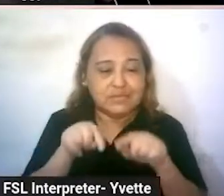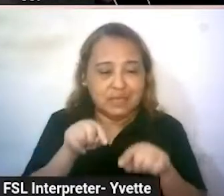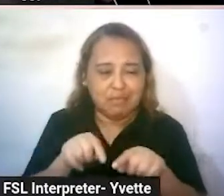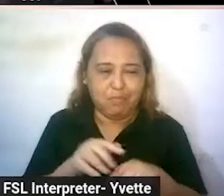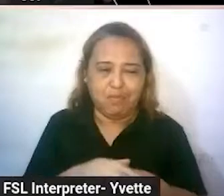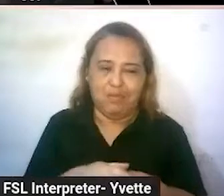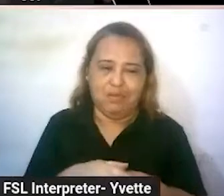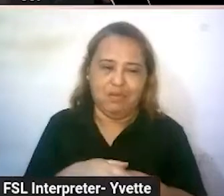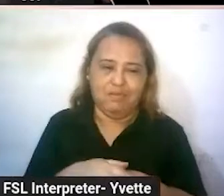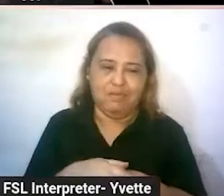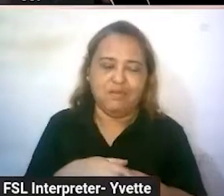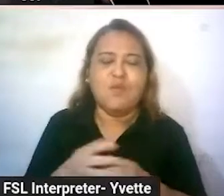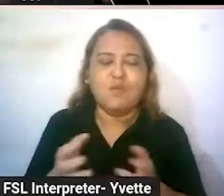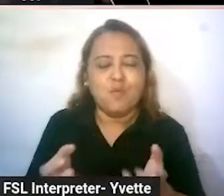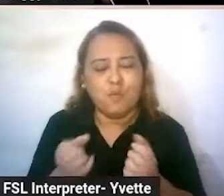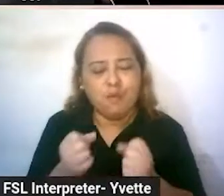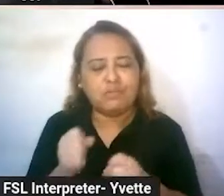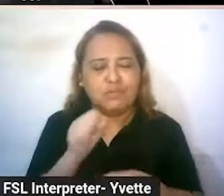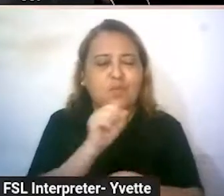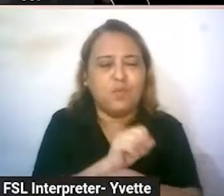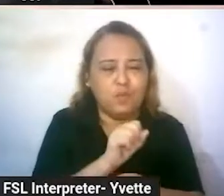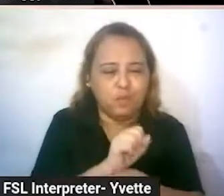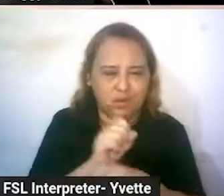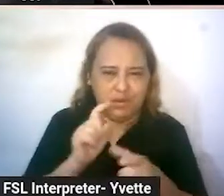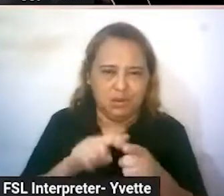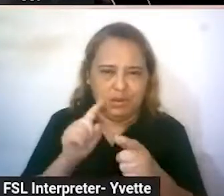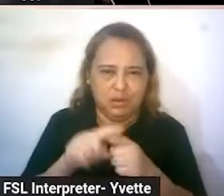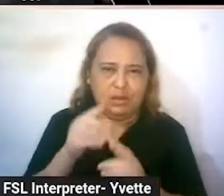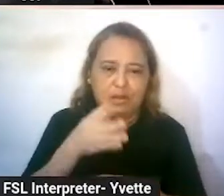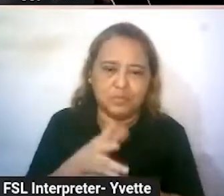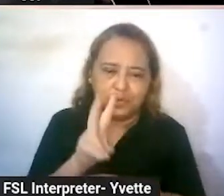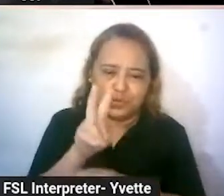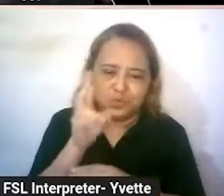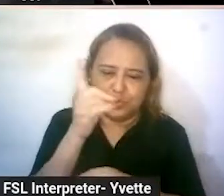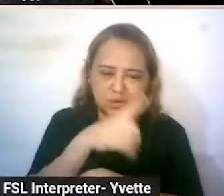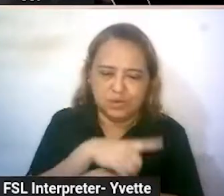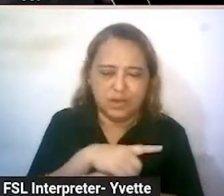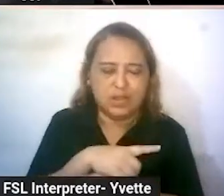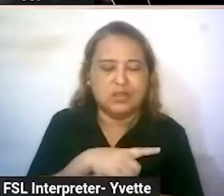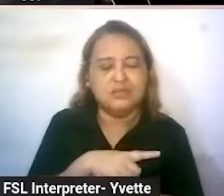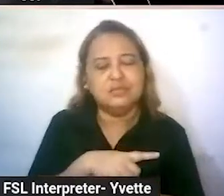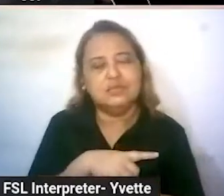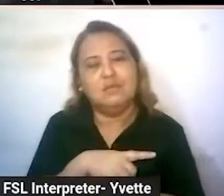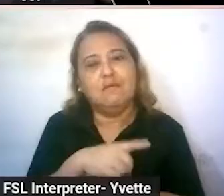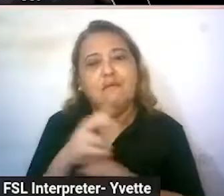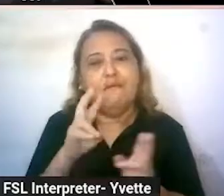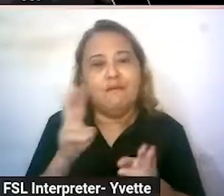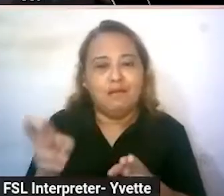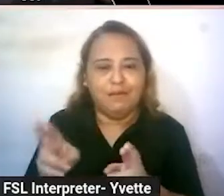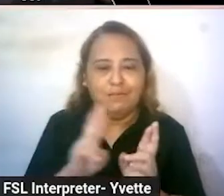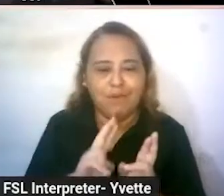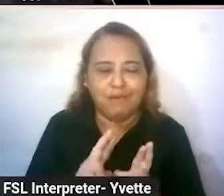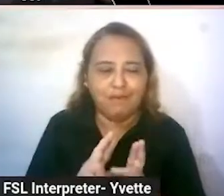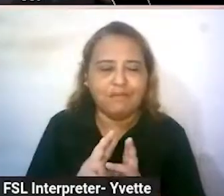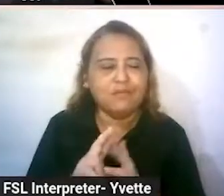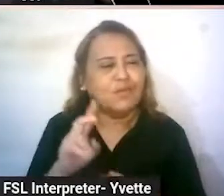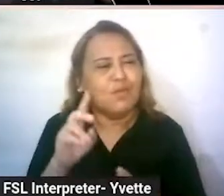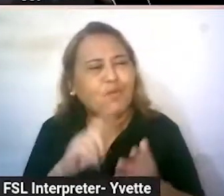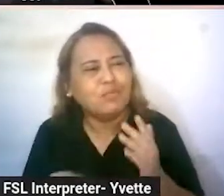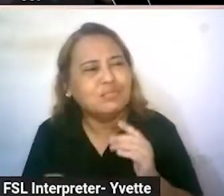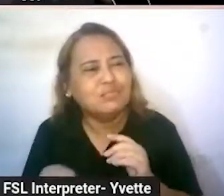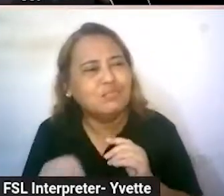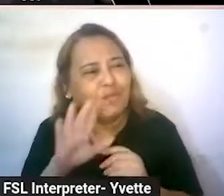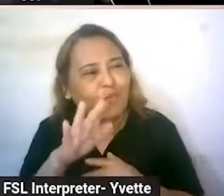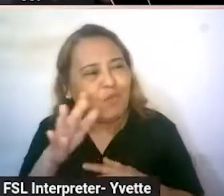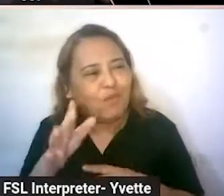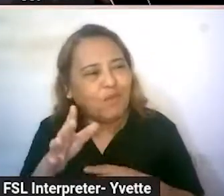Gusto ko magkatrabaho. Nag-reply after 2 days and then, okay, anong pangalan mo, anong condition mo, disability mo, and